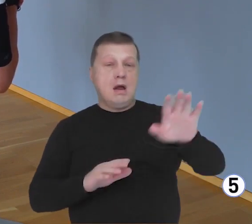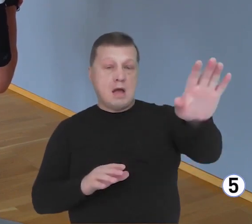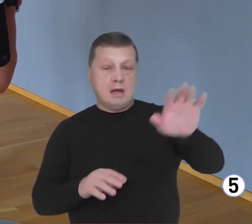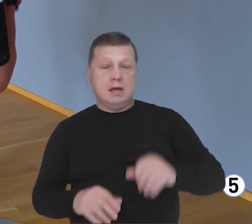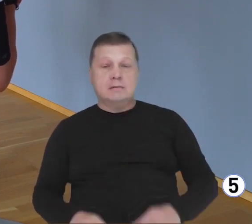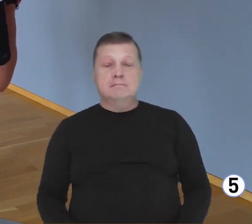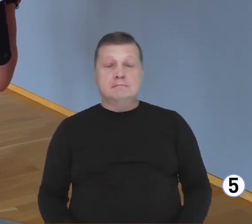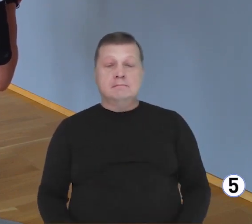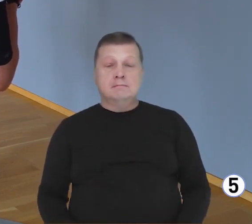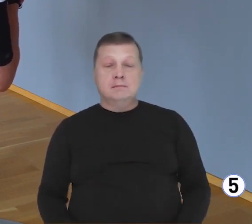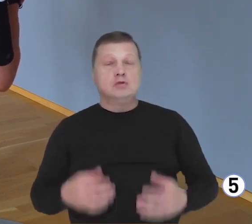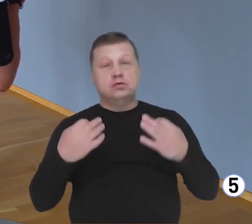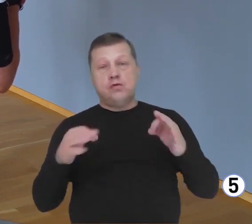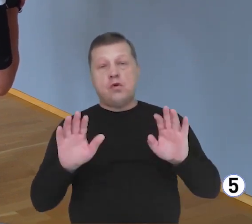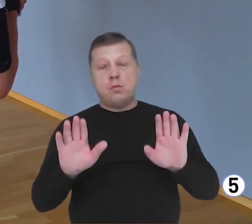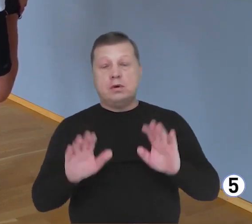Wyciągamy rękę w górę.